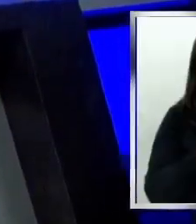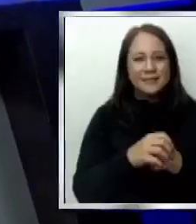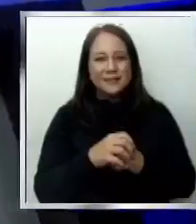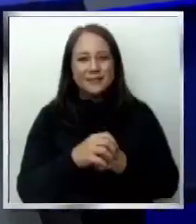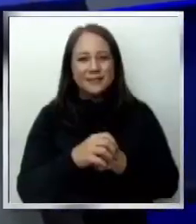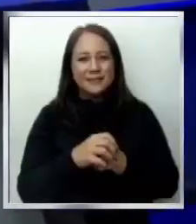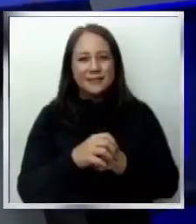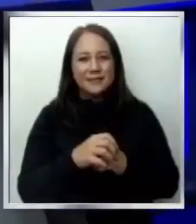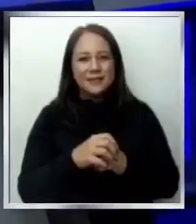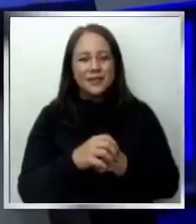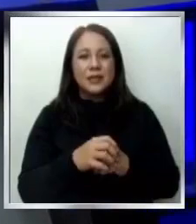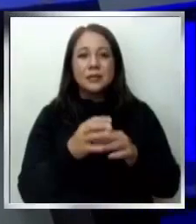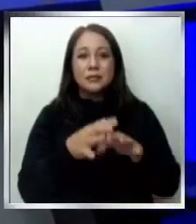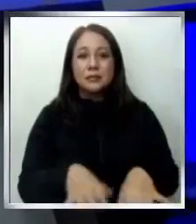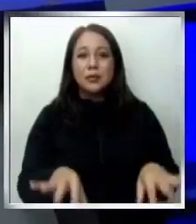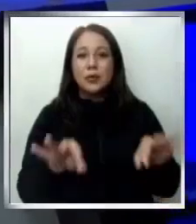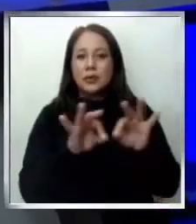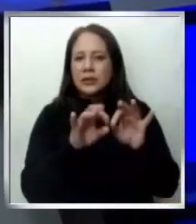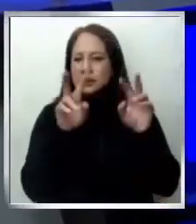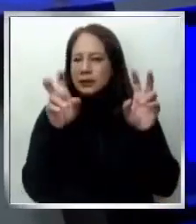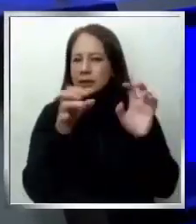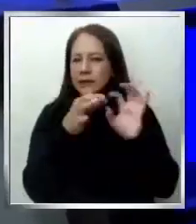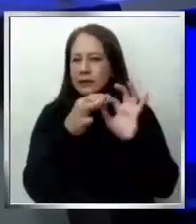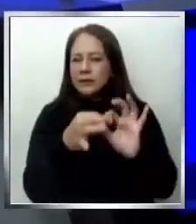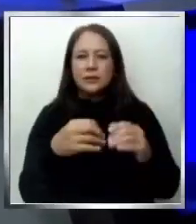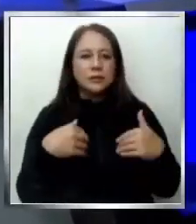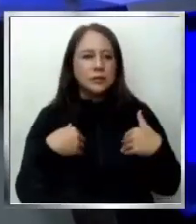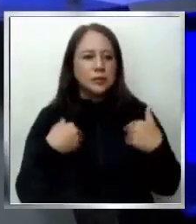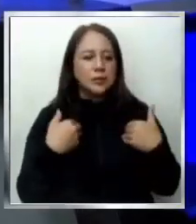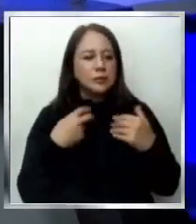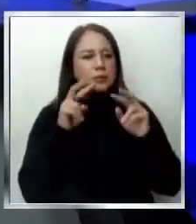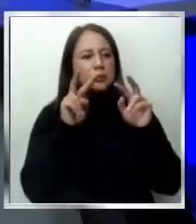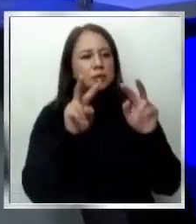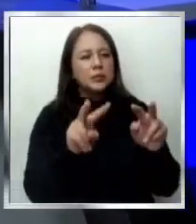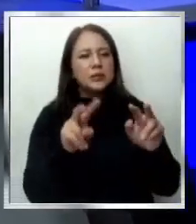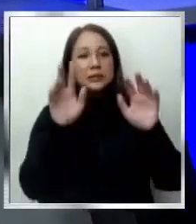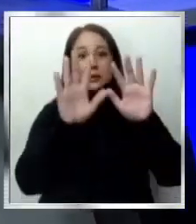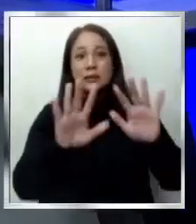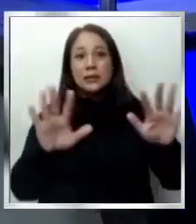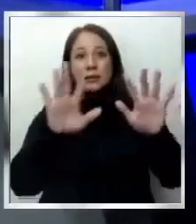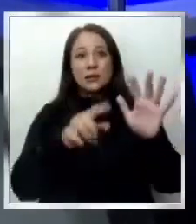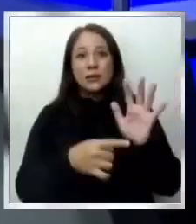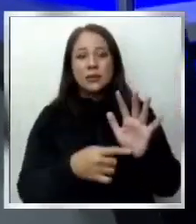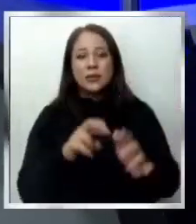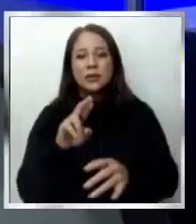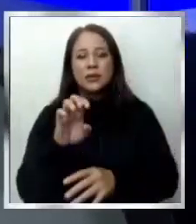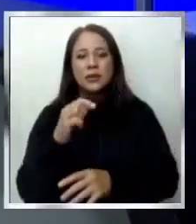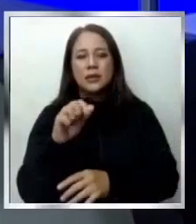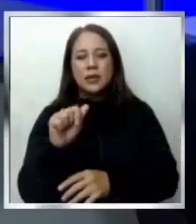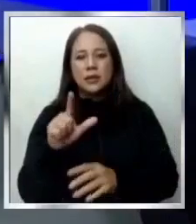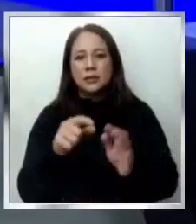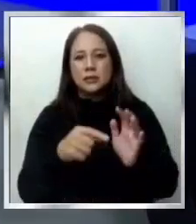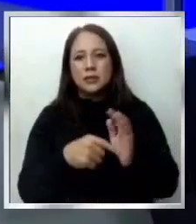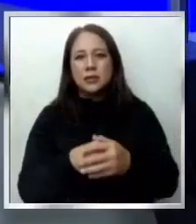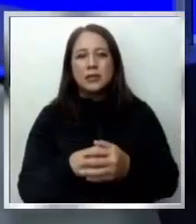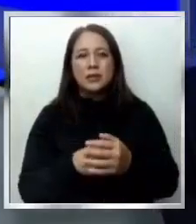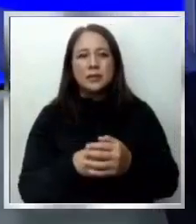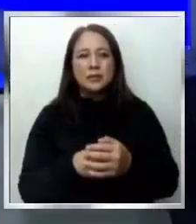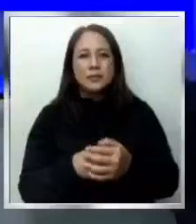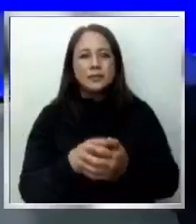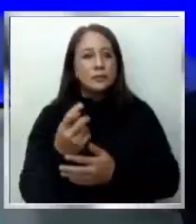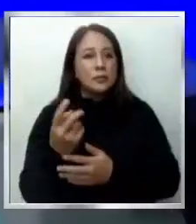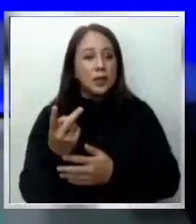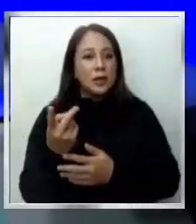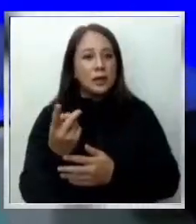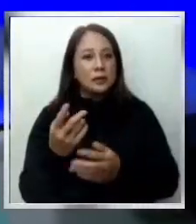mahalagang topic na relate sa maraming kabataan ang mapapanood sa Sunday's episode ng Regal Studio Presents na The Two Nerds. Serious side naman ng